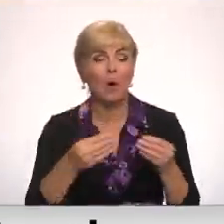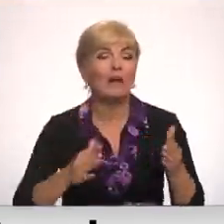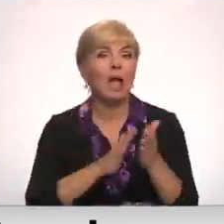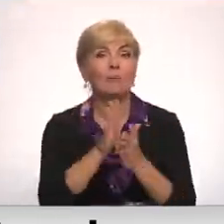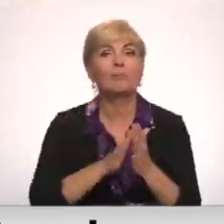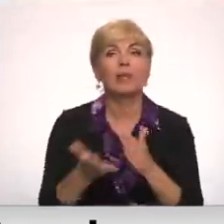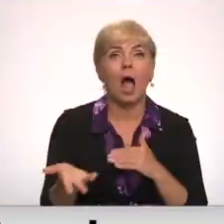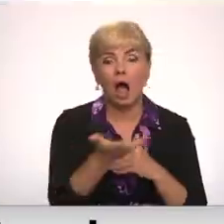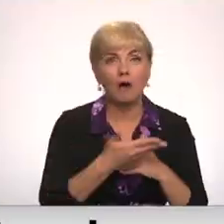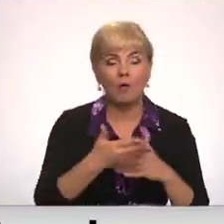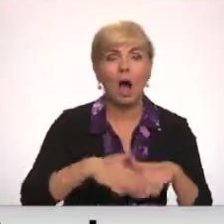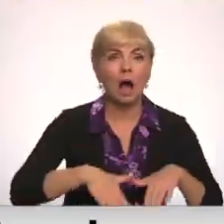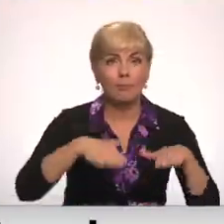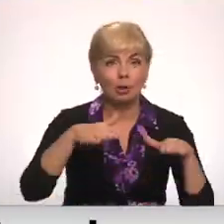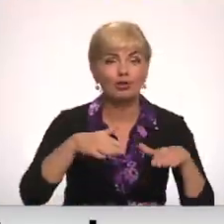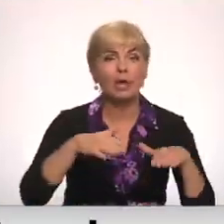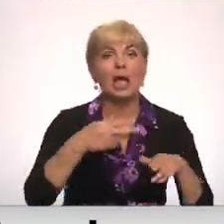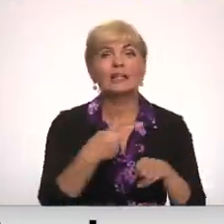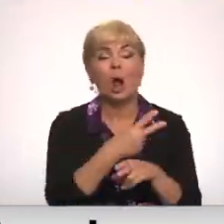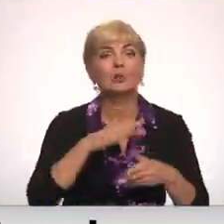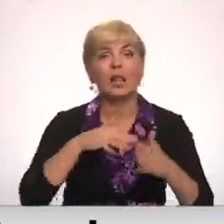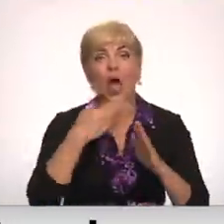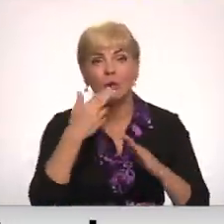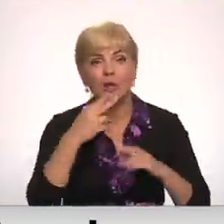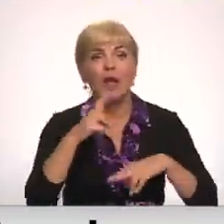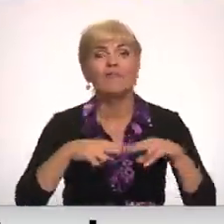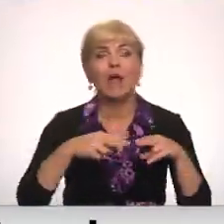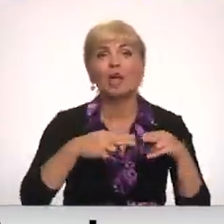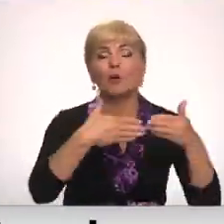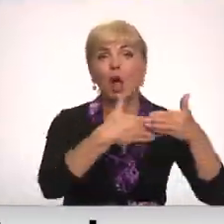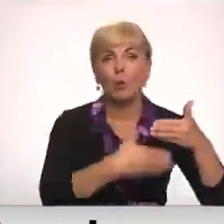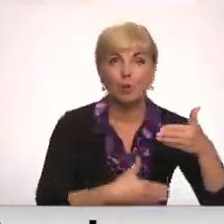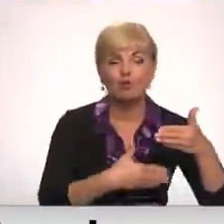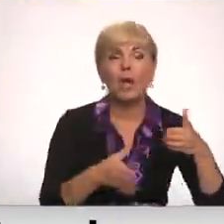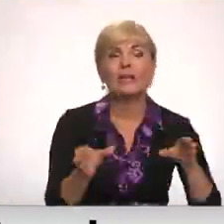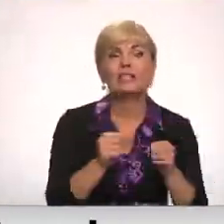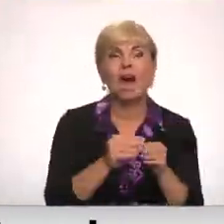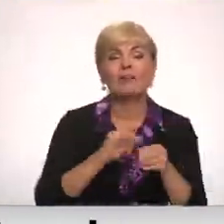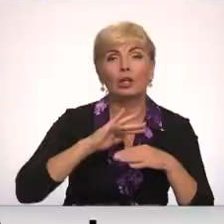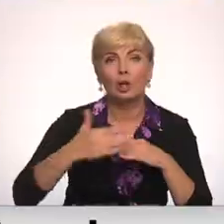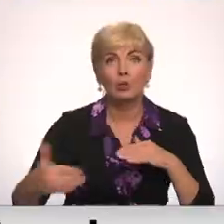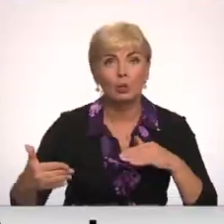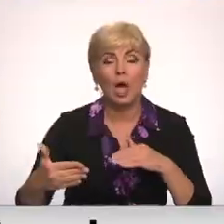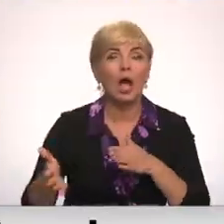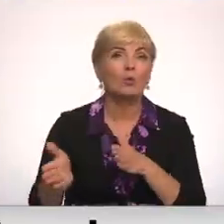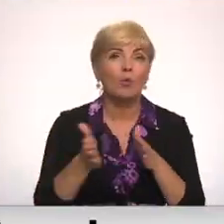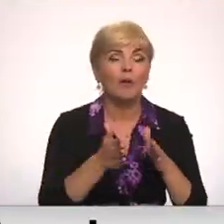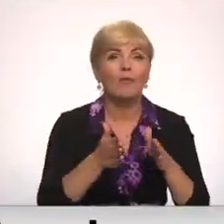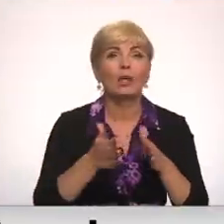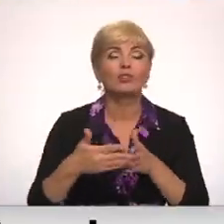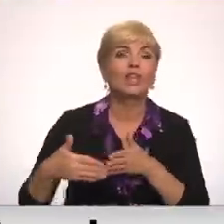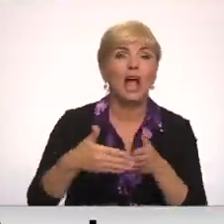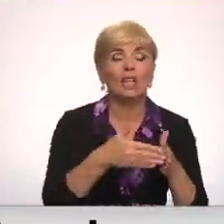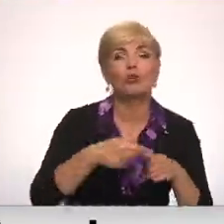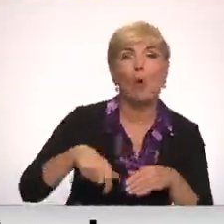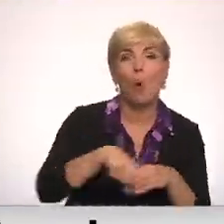kas traucēja lauksaimniecībai, veidots gan slūžas uz kanālu, kas ezeru savieno ar jūru, gan novirzīts ezerā ietekošo upīšu